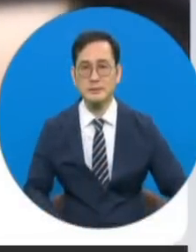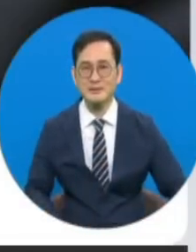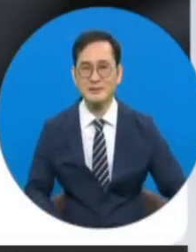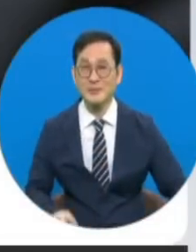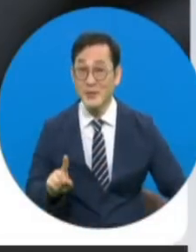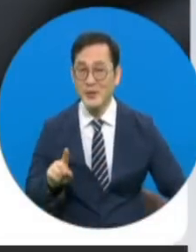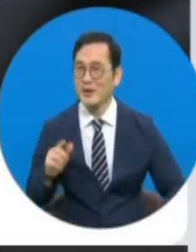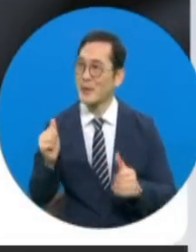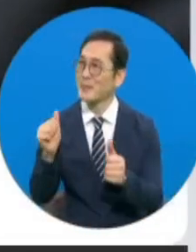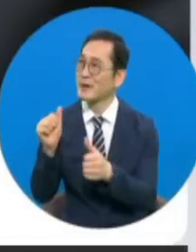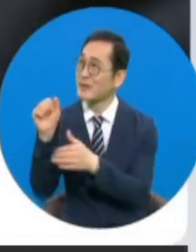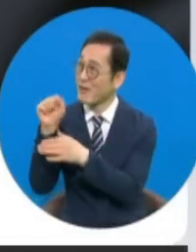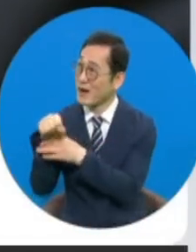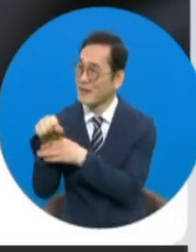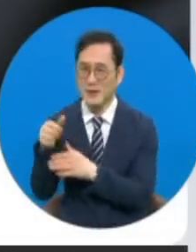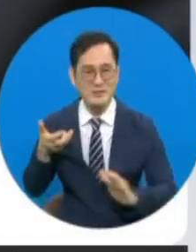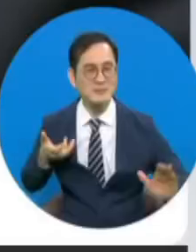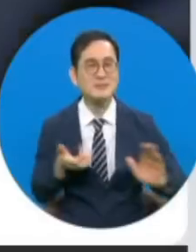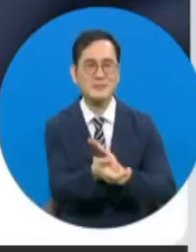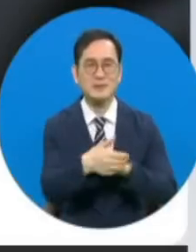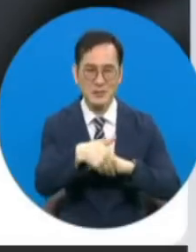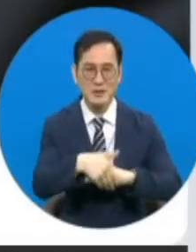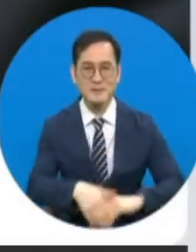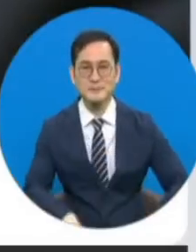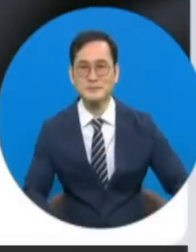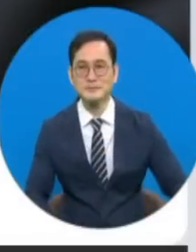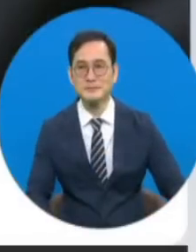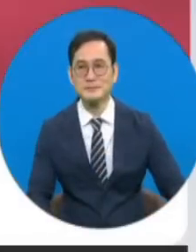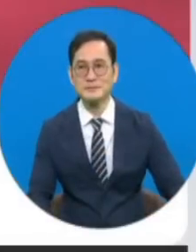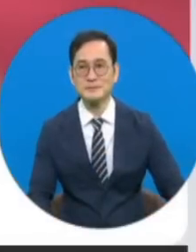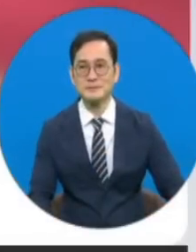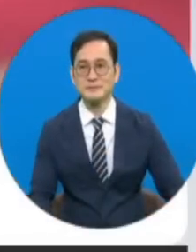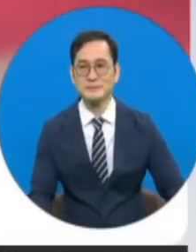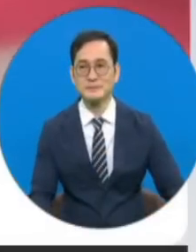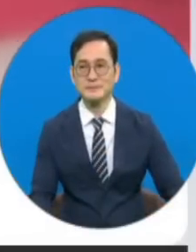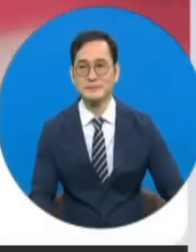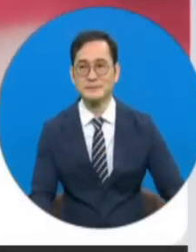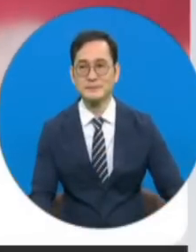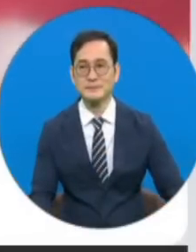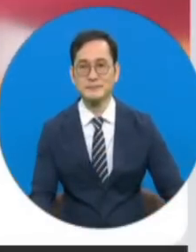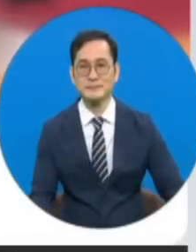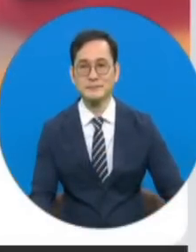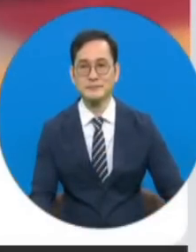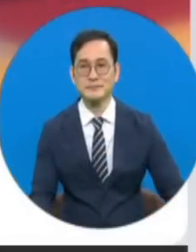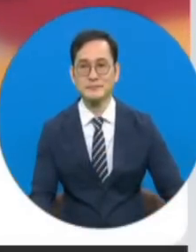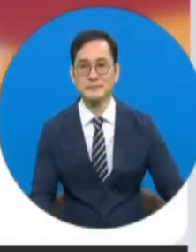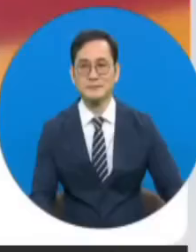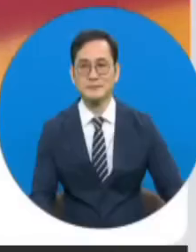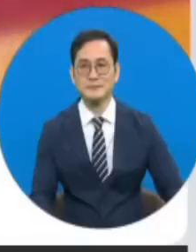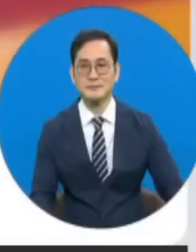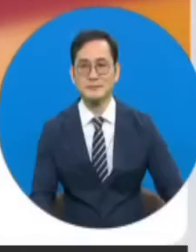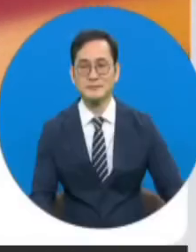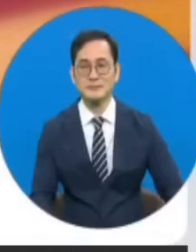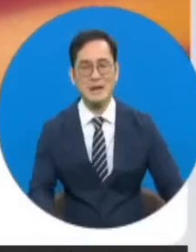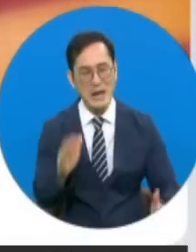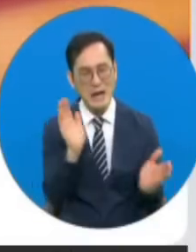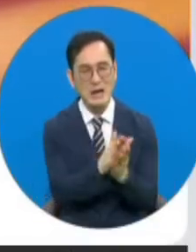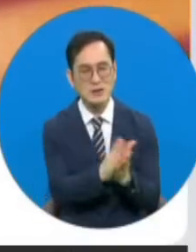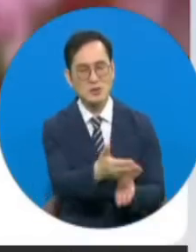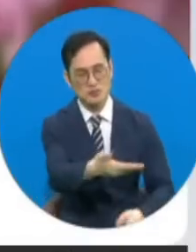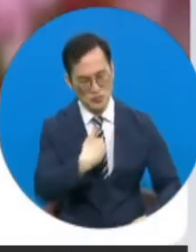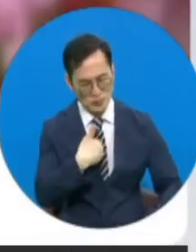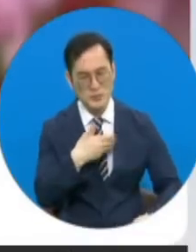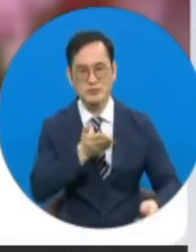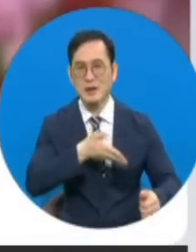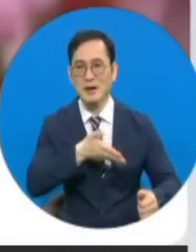사실은 출입 기록을 뭐 취득하는 데는 아무런 문제가 없죠 그런데 임의로 제출하는